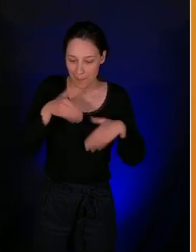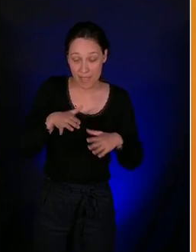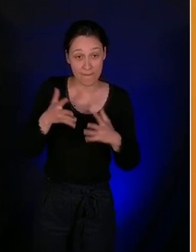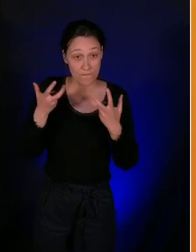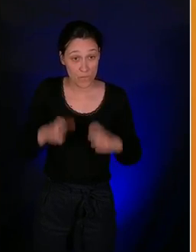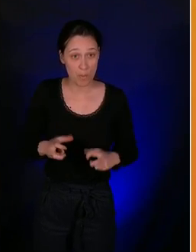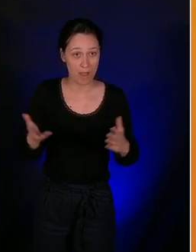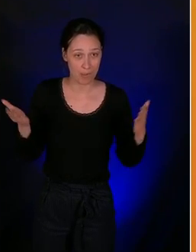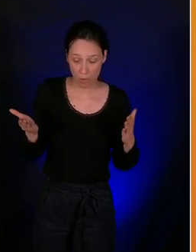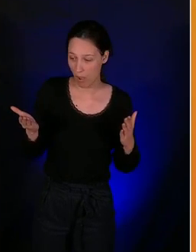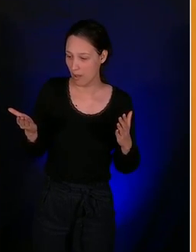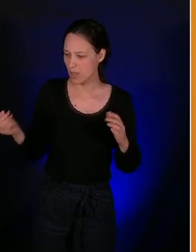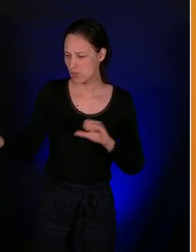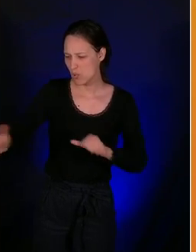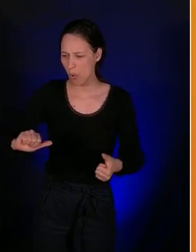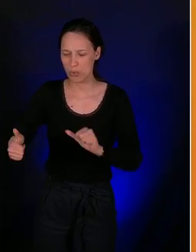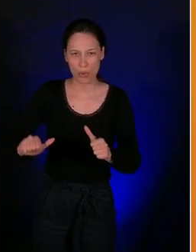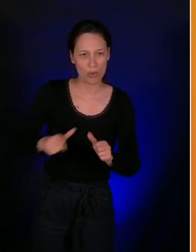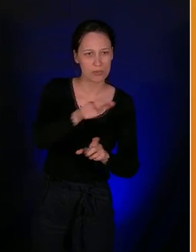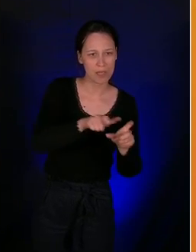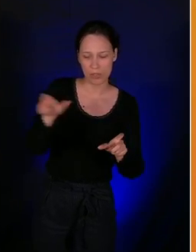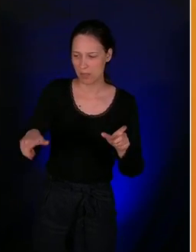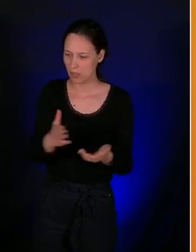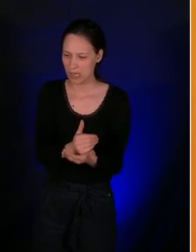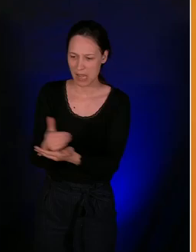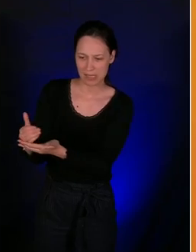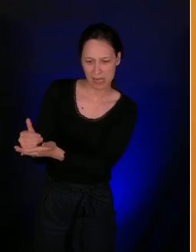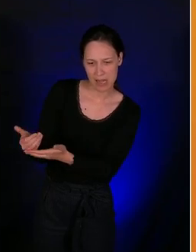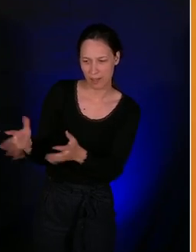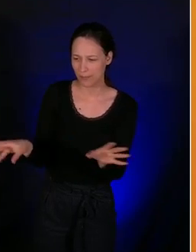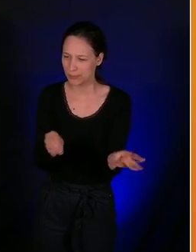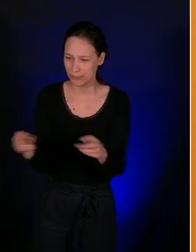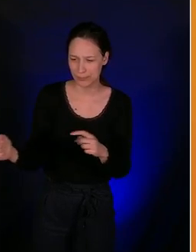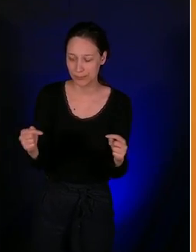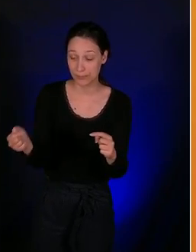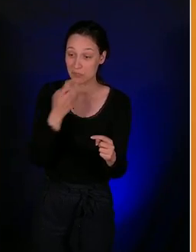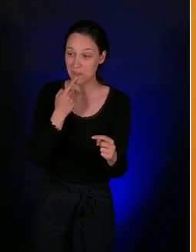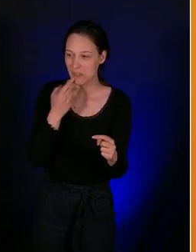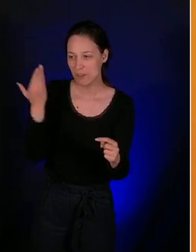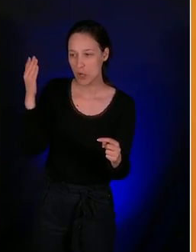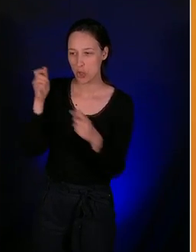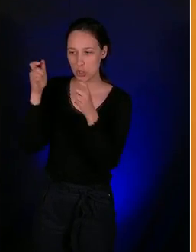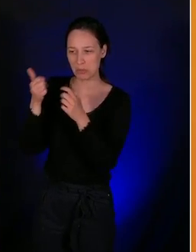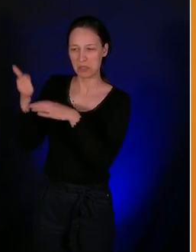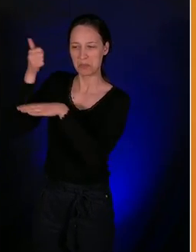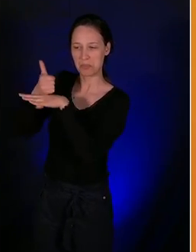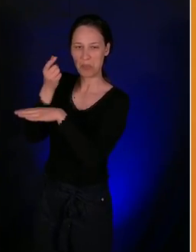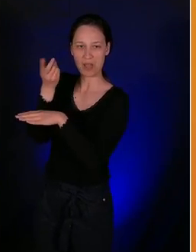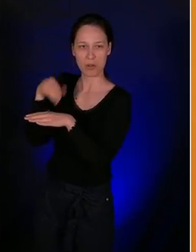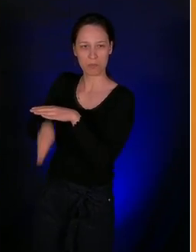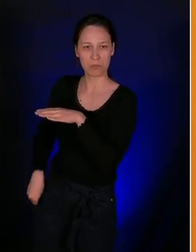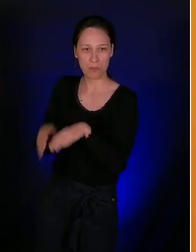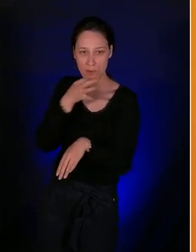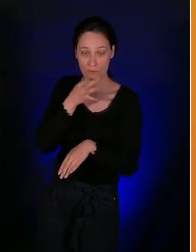aux ambitions financières des entreprises et des autorités organisatrices des mobilités. Notre ambition est de garantir des droits nouveaux